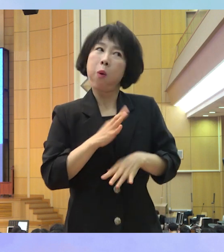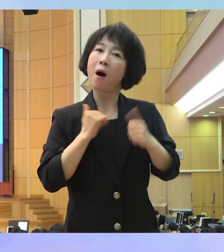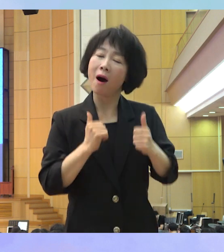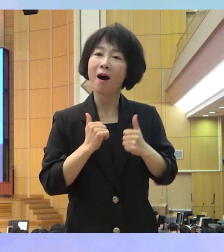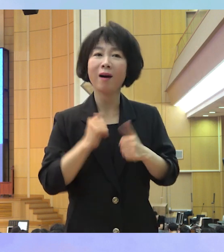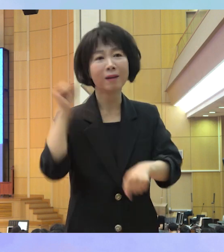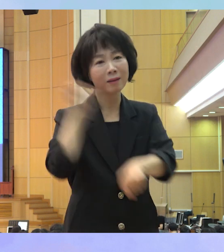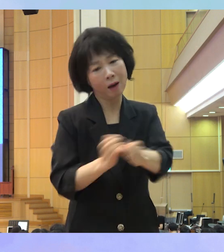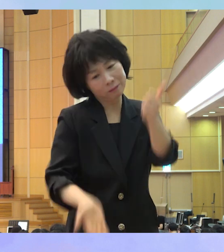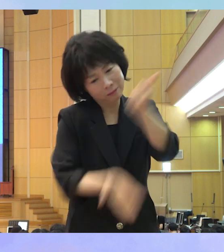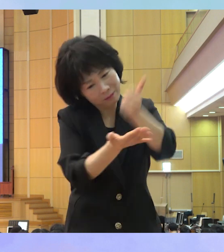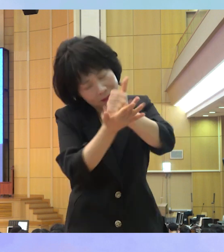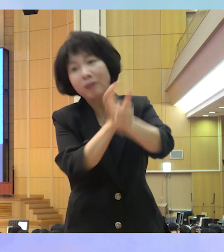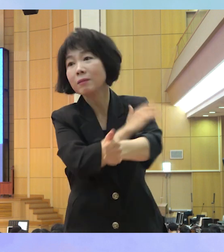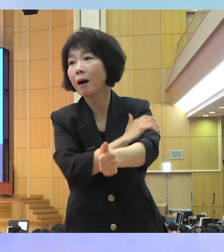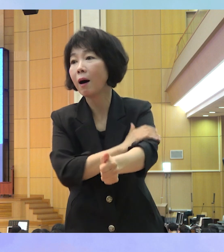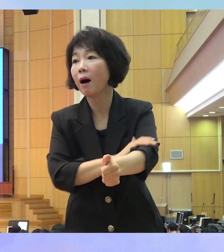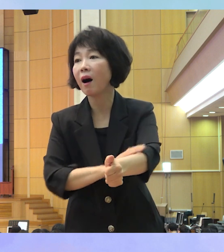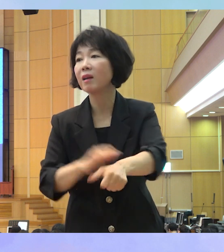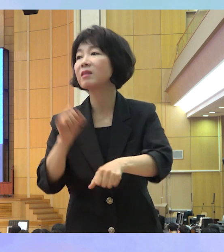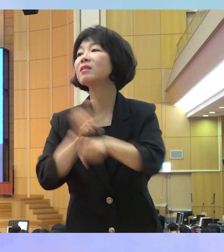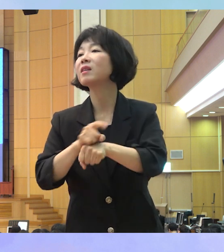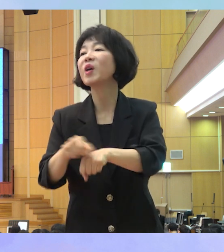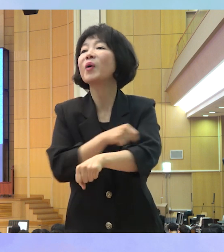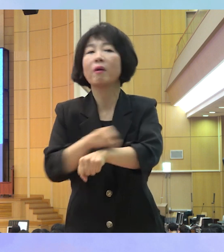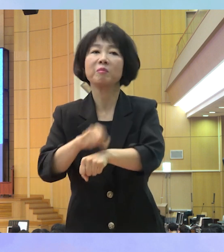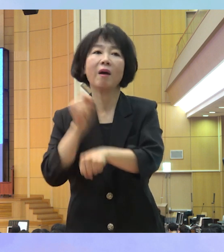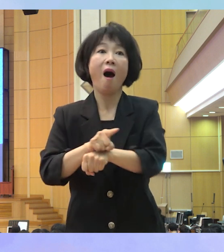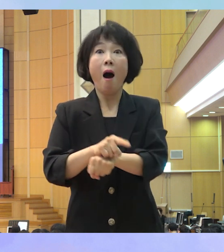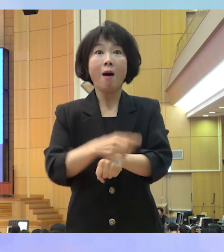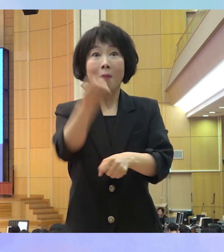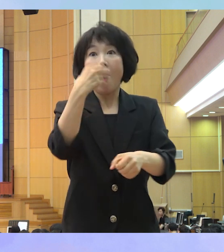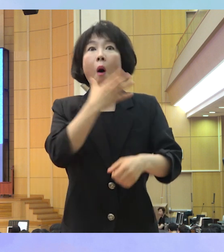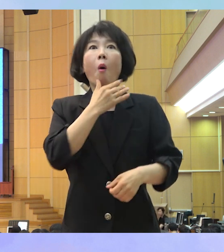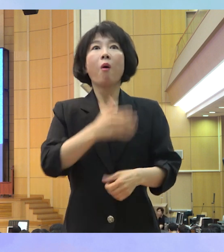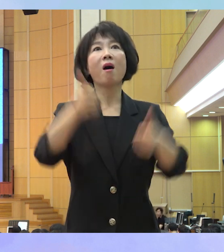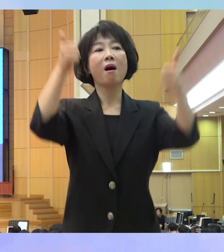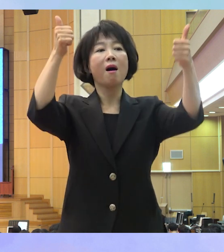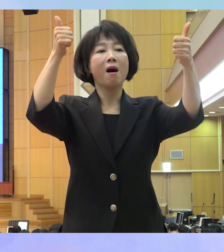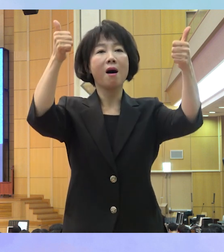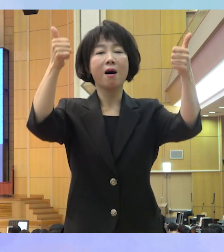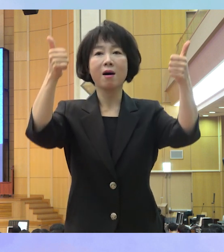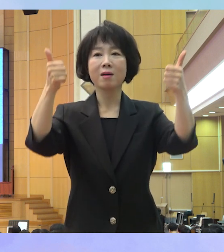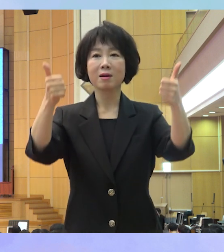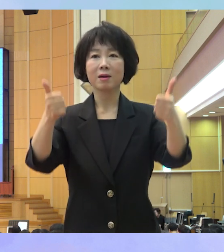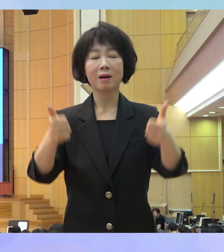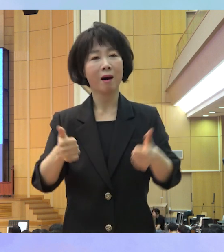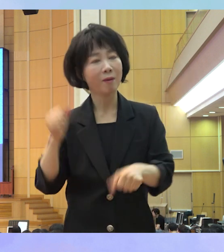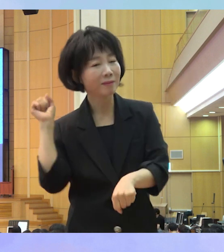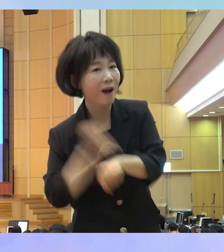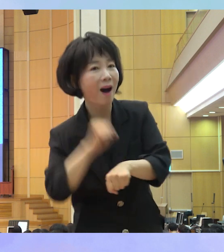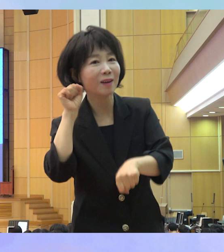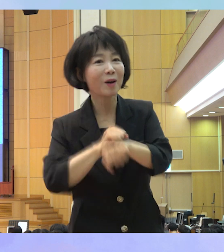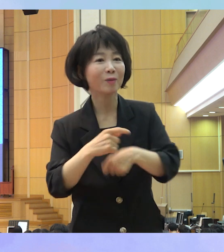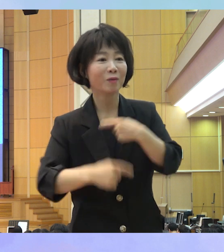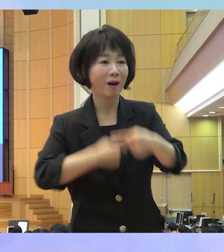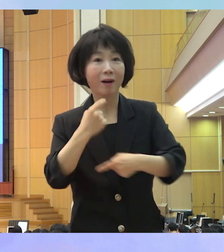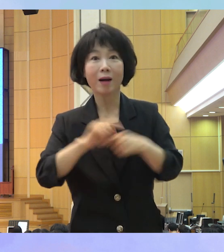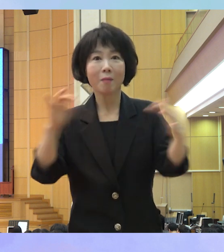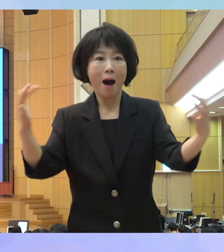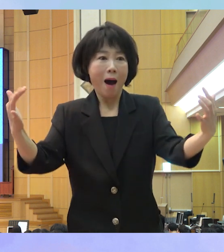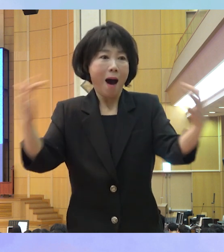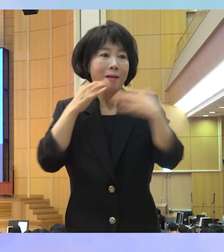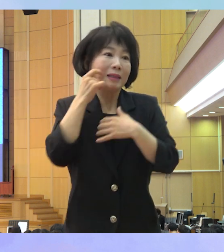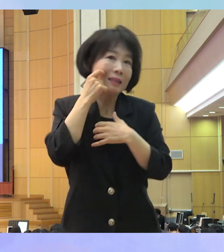그분은 누가 그렇게 얘기해도 다 그렇게 엘레강스하고 판타스틱하고 엑셀런트하고 이래가지고 많은 사람들이